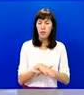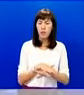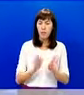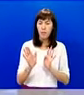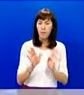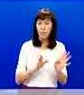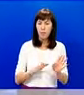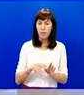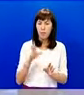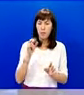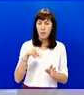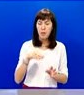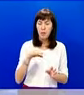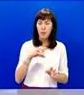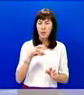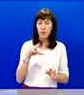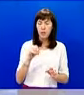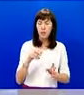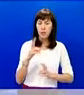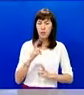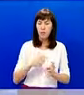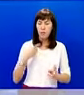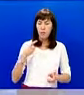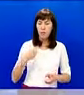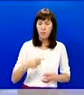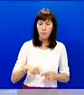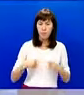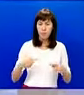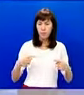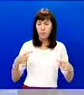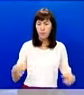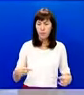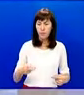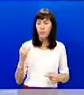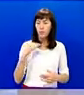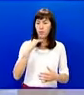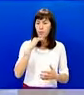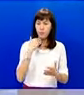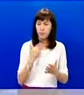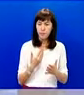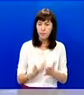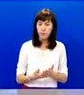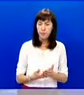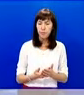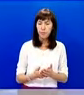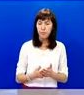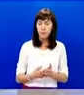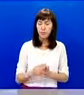жәрмеңкесінде Балтекстиль кілем фабрикасының мыңға тарта жібек кілемдері көпшіліктің назарына ұсынылды.